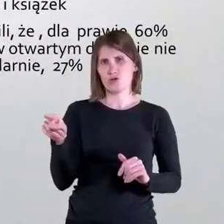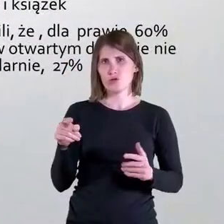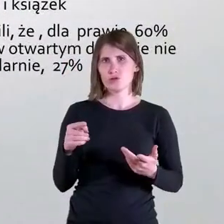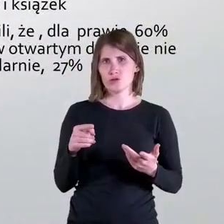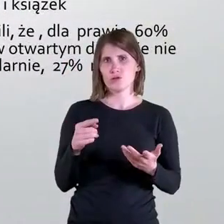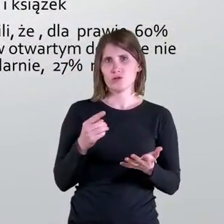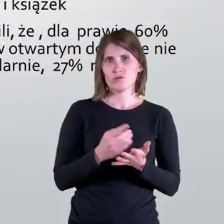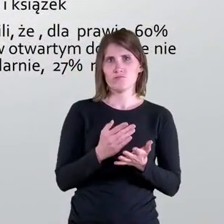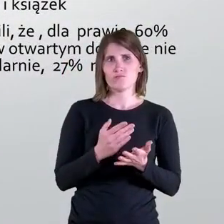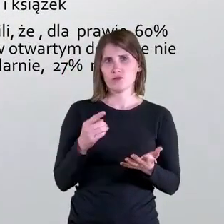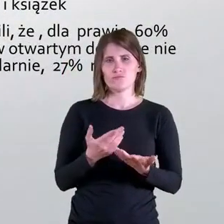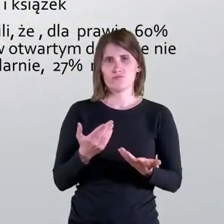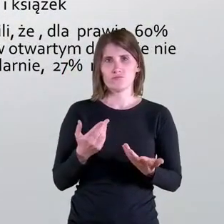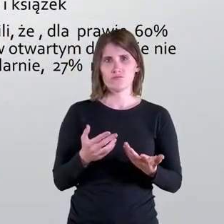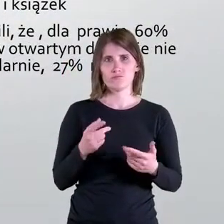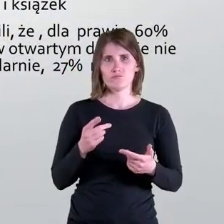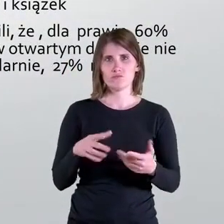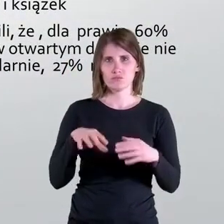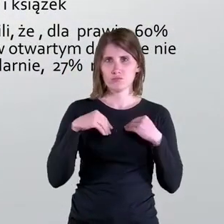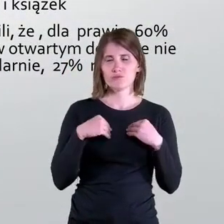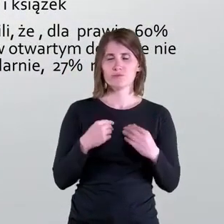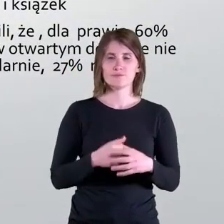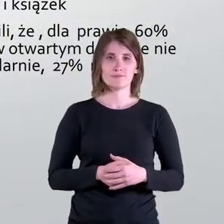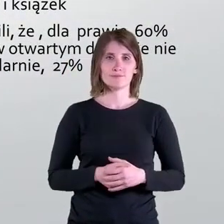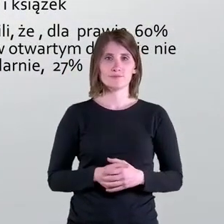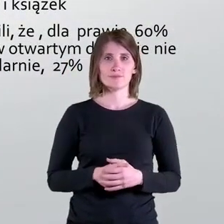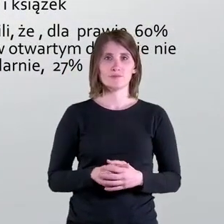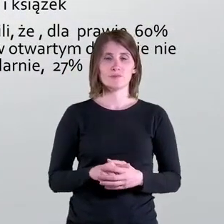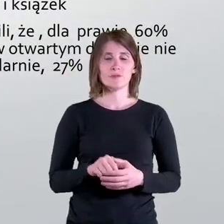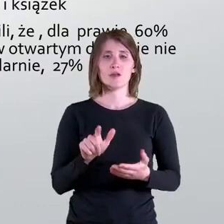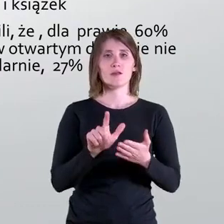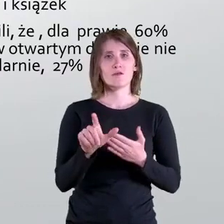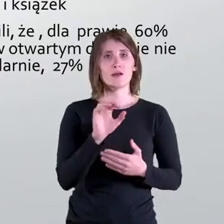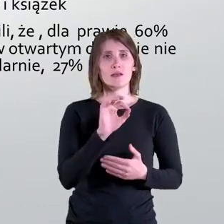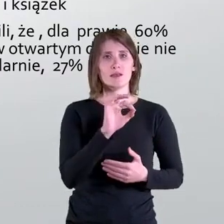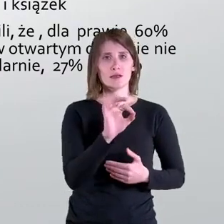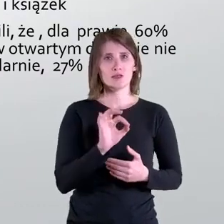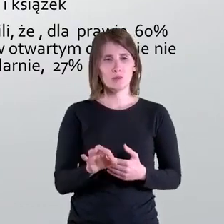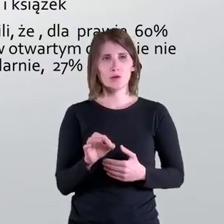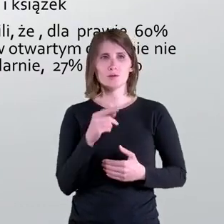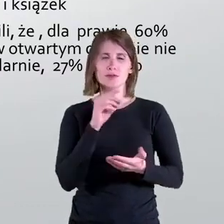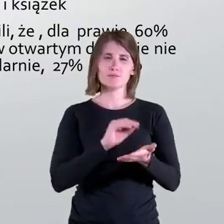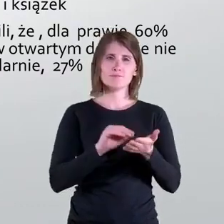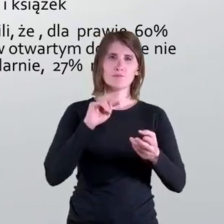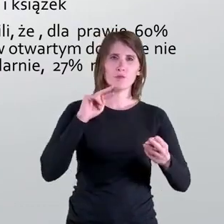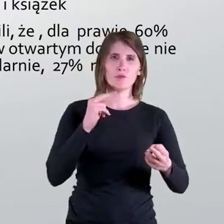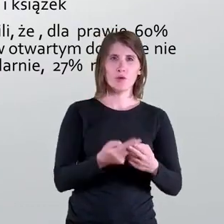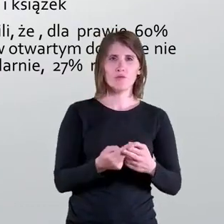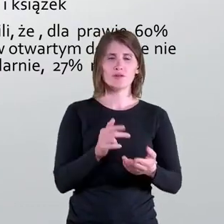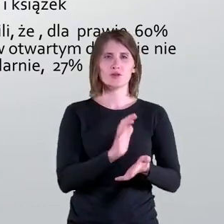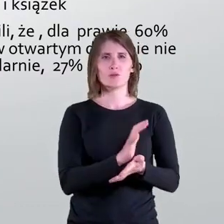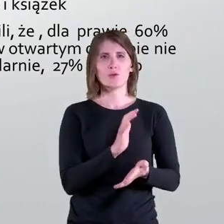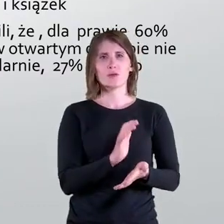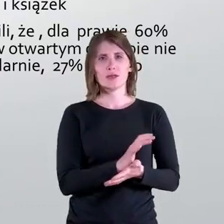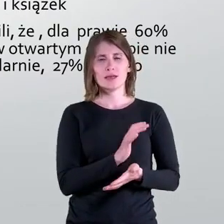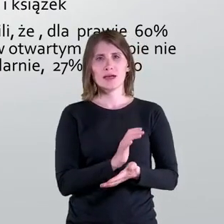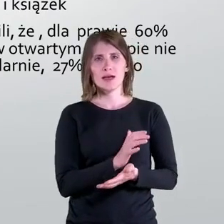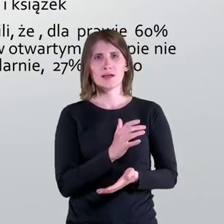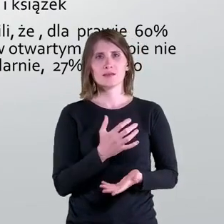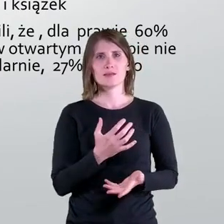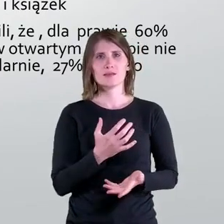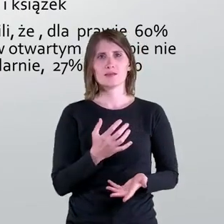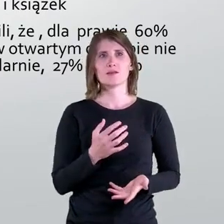wysokim dosyć wysokiej Liczbie 12 procent określił że publikację swoje